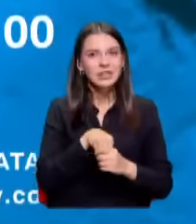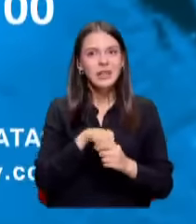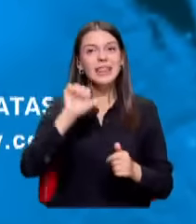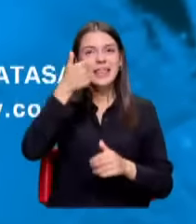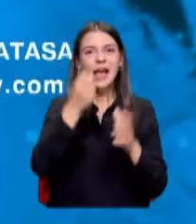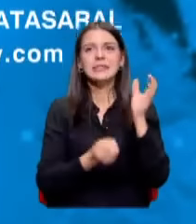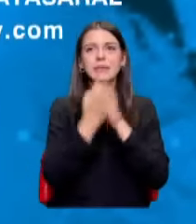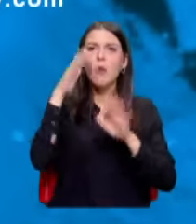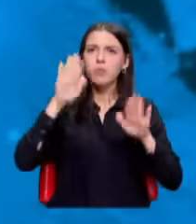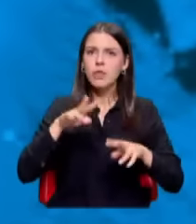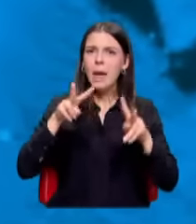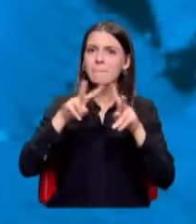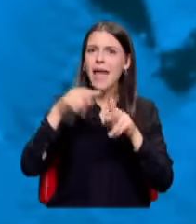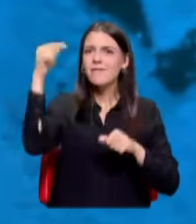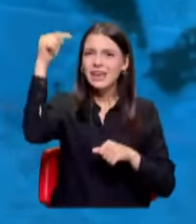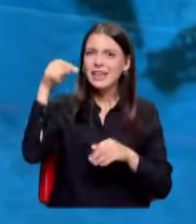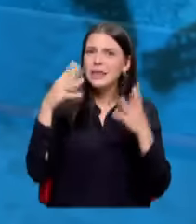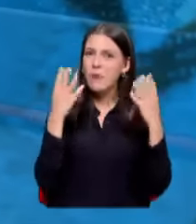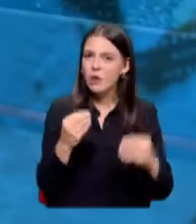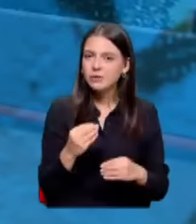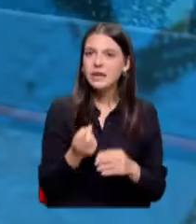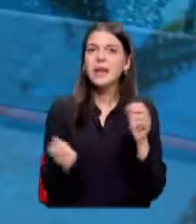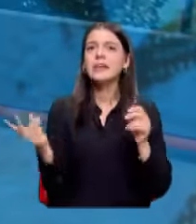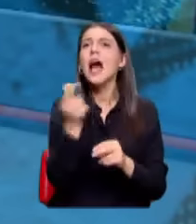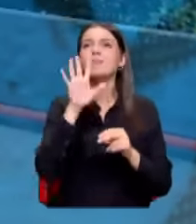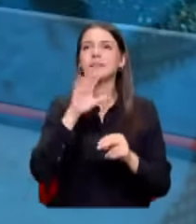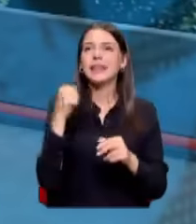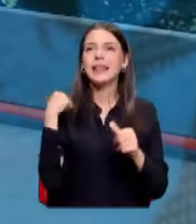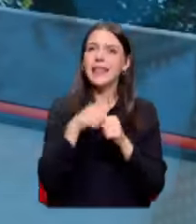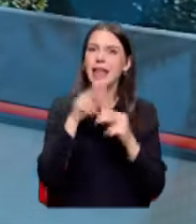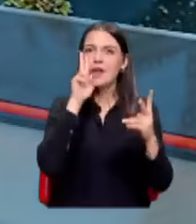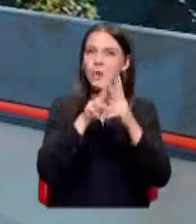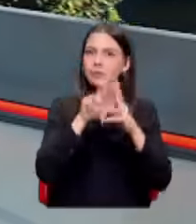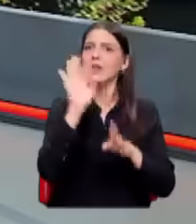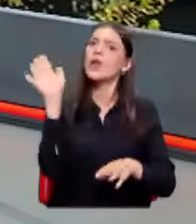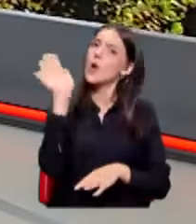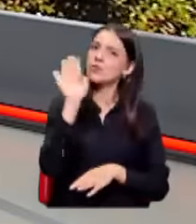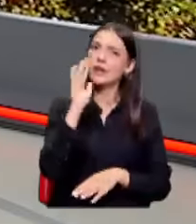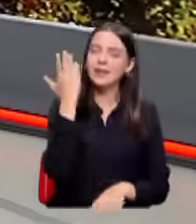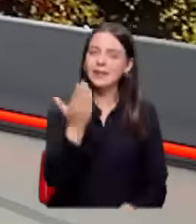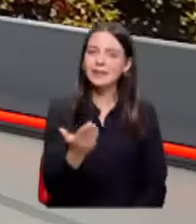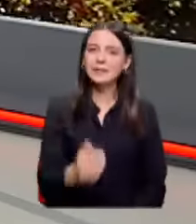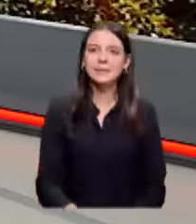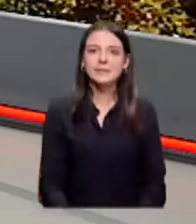Yarın sabah buralarda Merve Yıldırım olacak. Kaçmasın. Tekrar görüşünceye dek hoşça kalın.